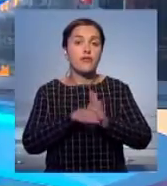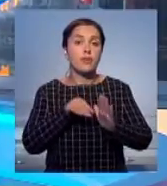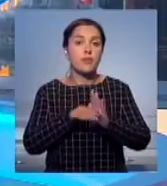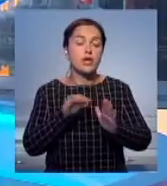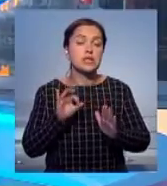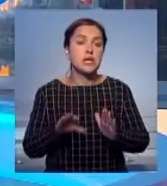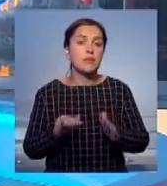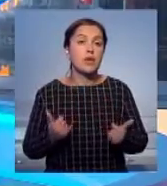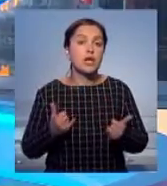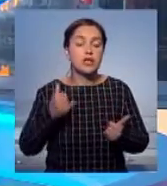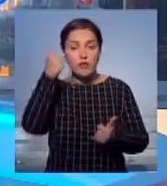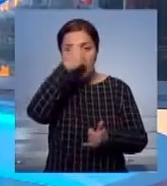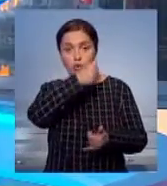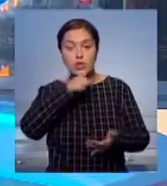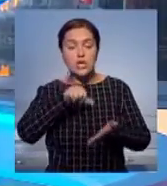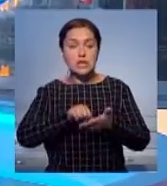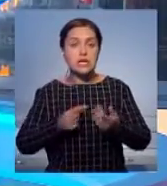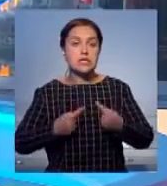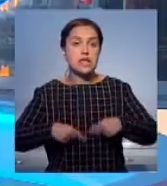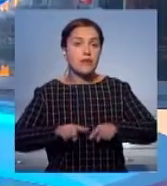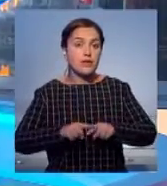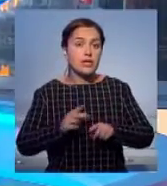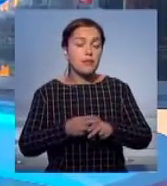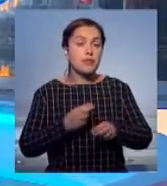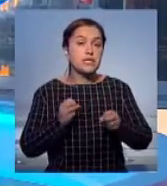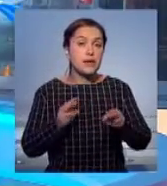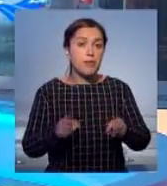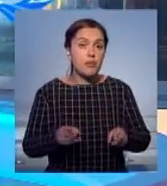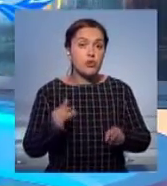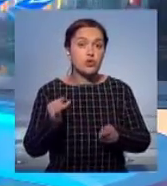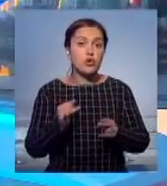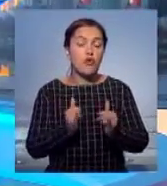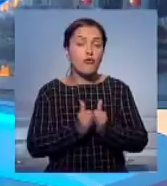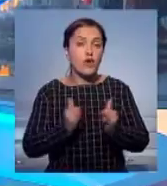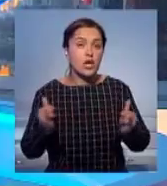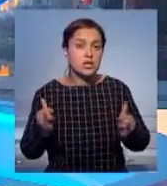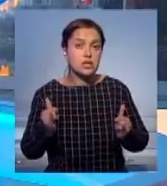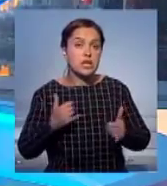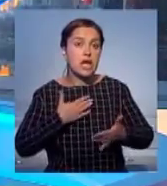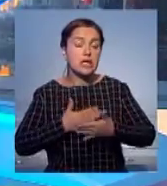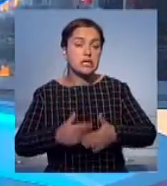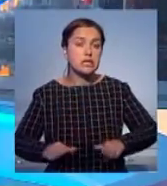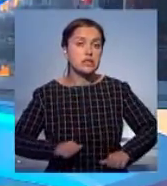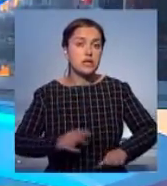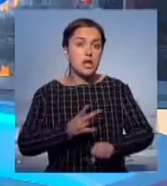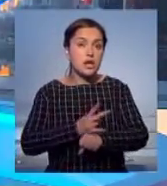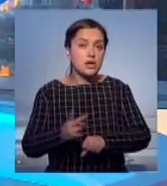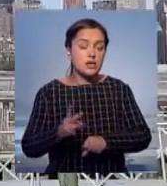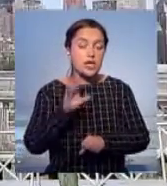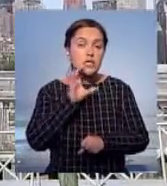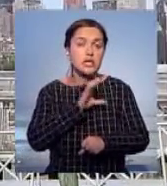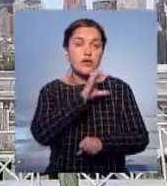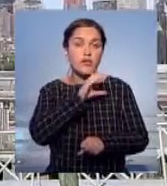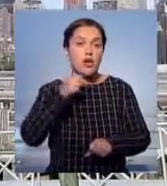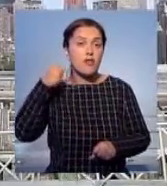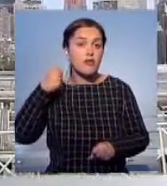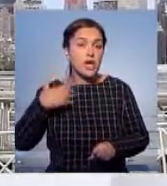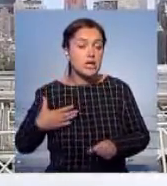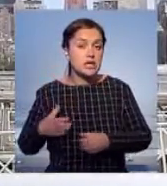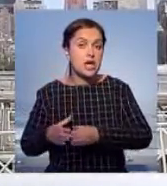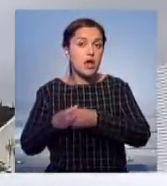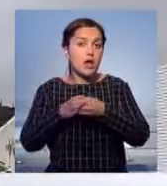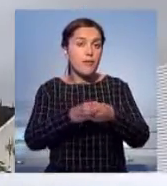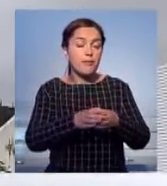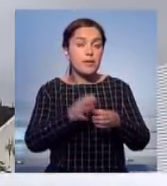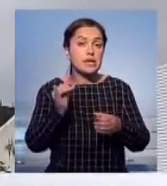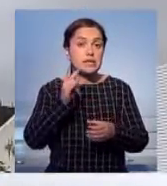парламентским выборам в октябре этого года. Члены Совета безопасности отметили возросшую активность террористов на севере Афганистана. Делегация Казахстана